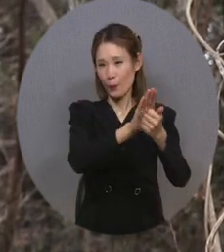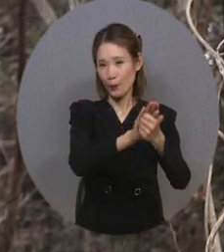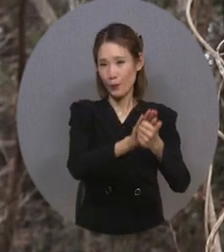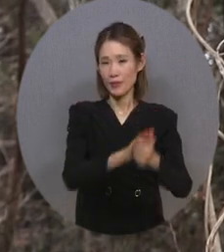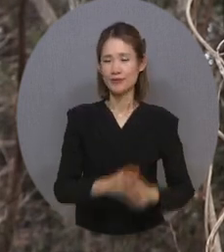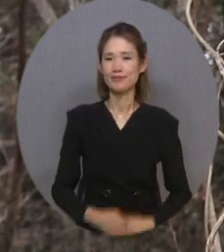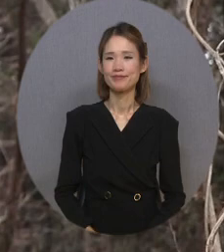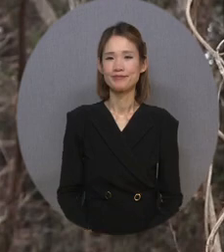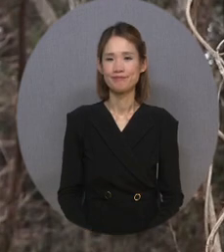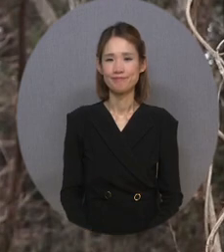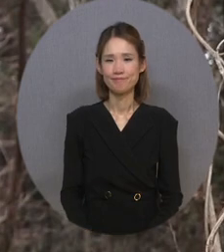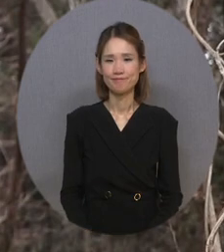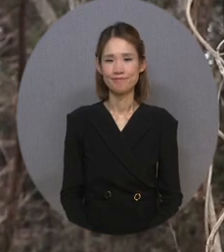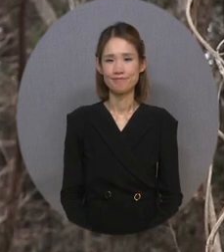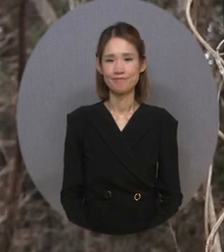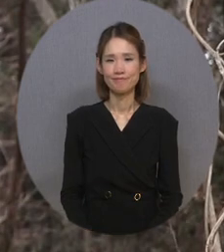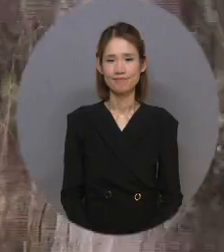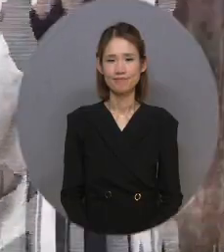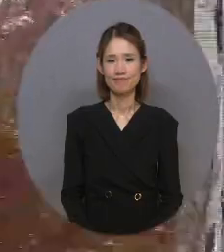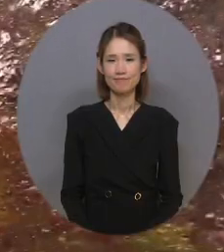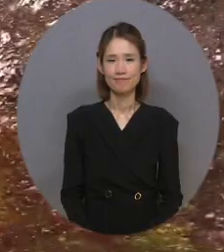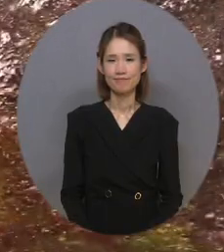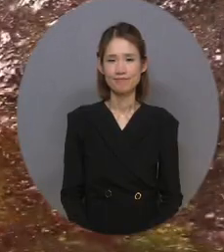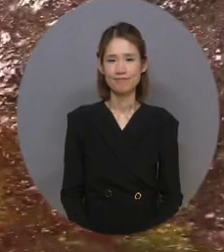뉴스 정우현입니다.